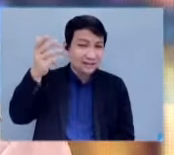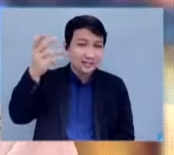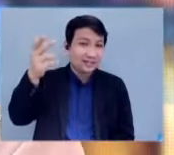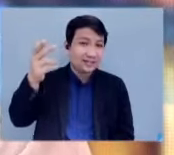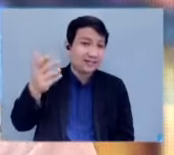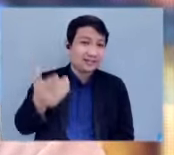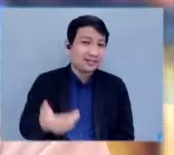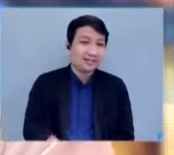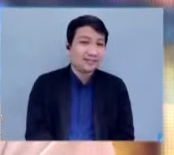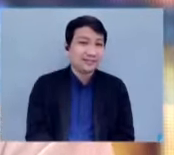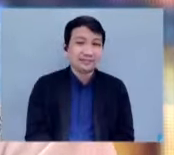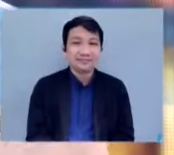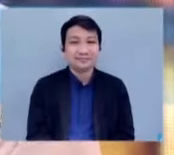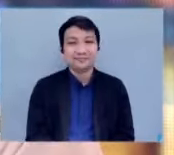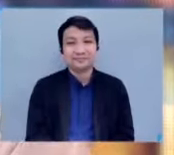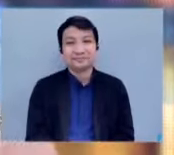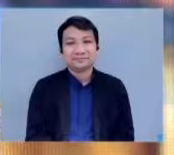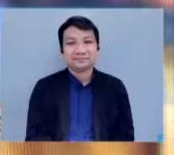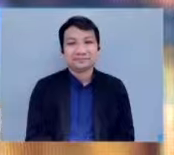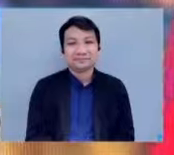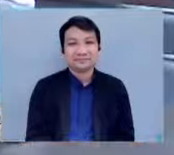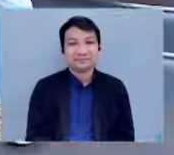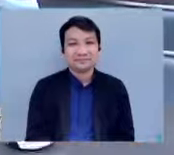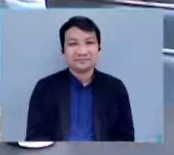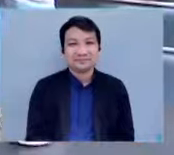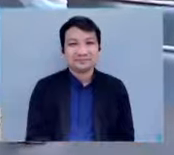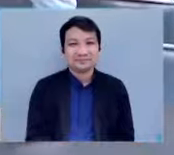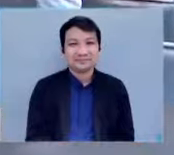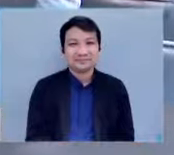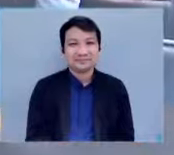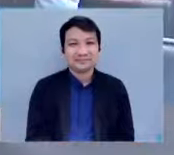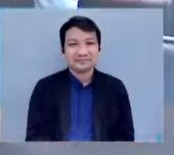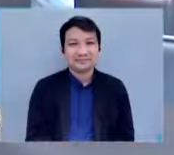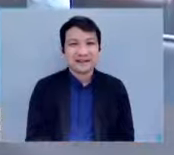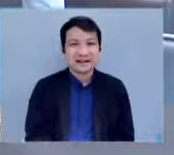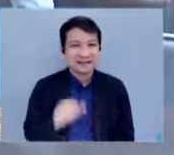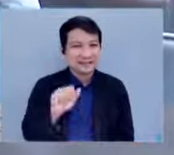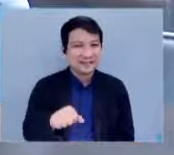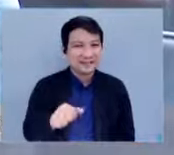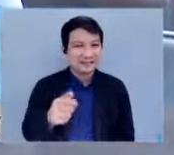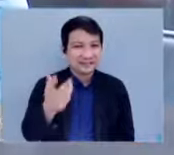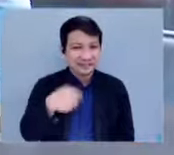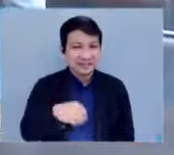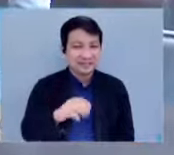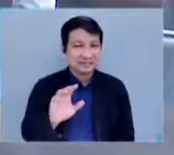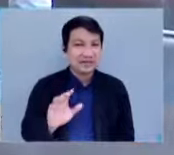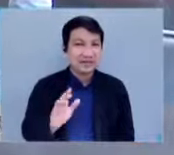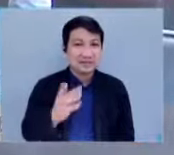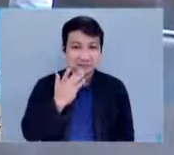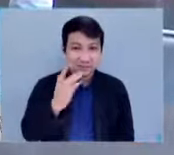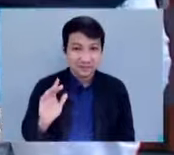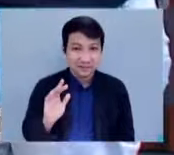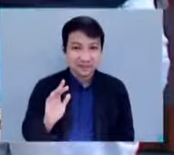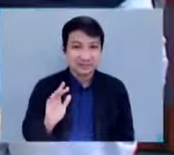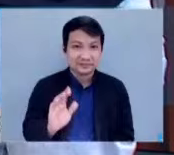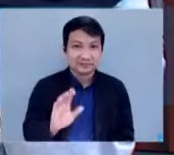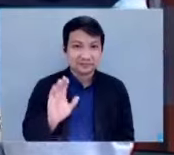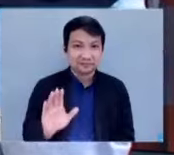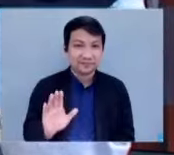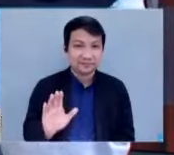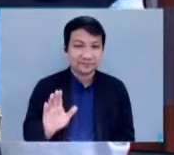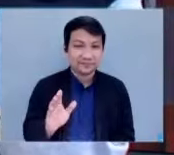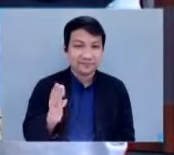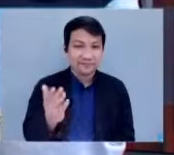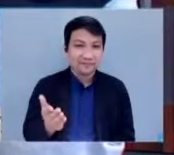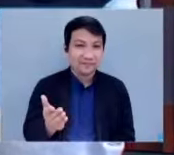pinakamataas kaya pa yun binaba MOA Mommy ang pinakapaborito ko doon ay yung Ah yung